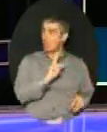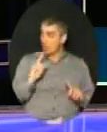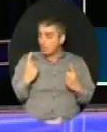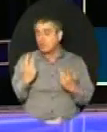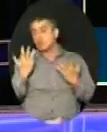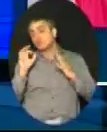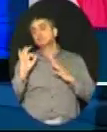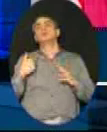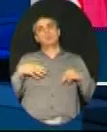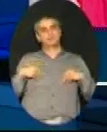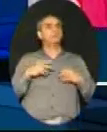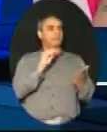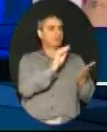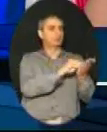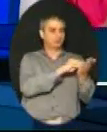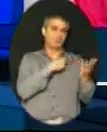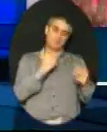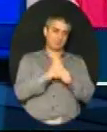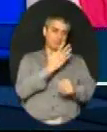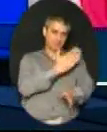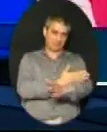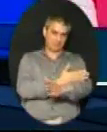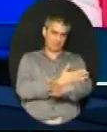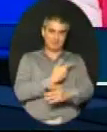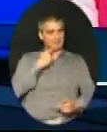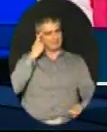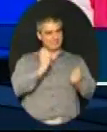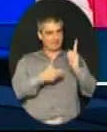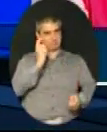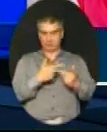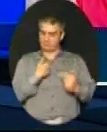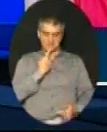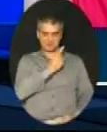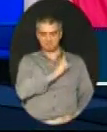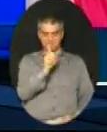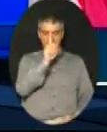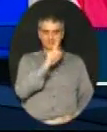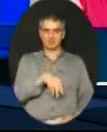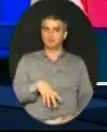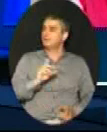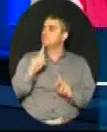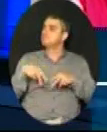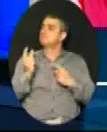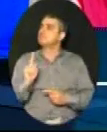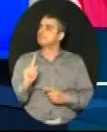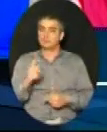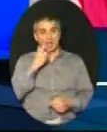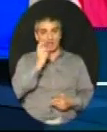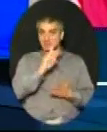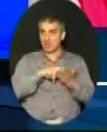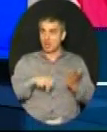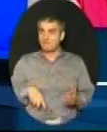יקרה ב-90%, אני מסכים איתך. 10% יכול להיות שהדבר הזה. יאללה, בואו. עכשיו, רגע, רגע. לא יקרה. מי יחזור? לא יקרה. אריה דרי לא